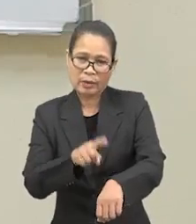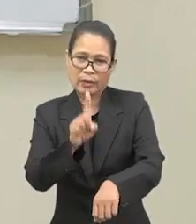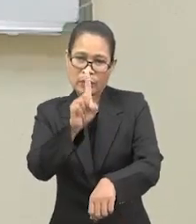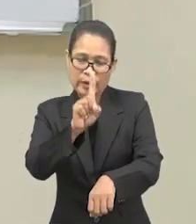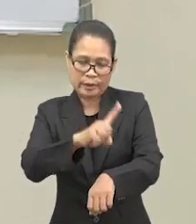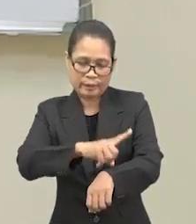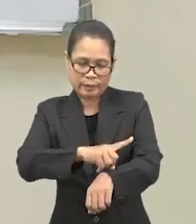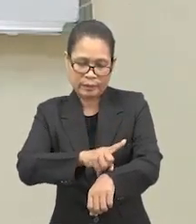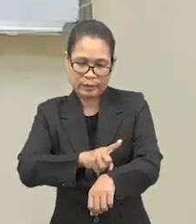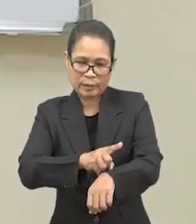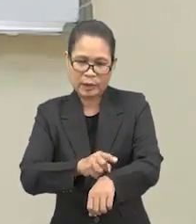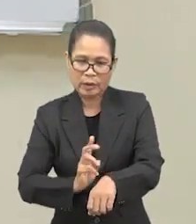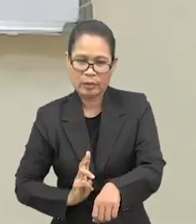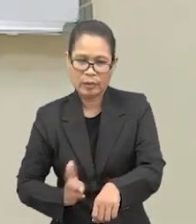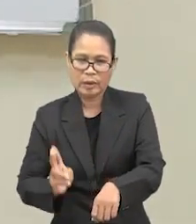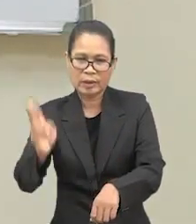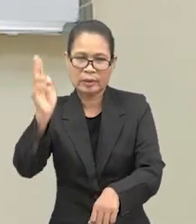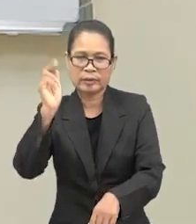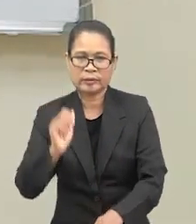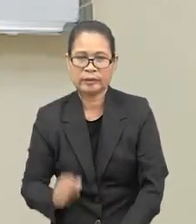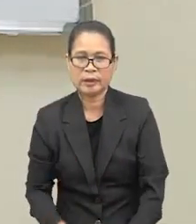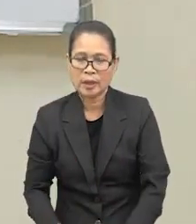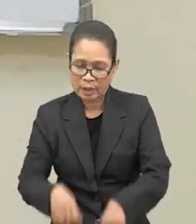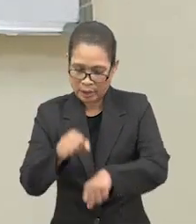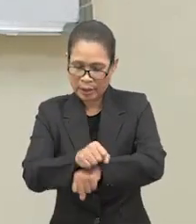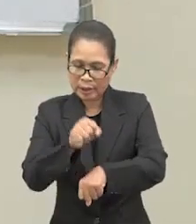Nhạc rù chun côn mùi nhịt tì ná, tôi xế ấy sột.